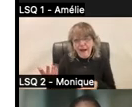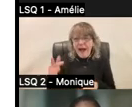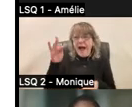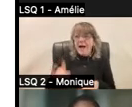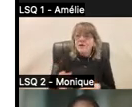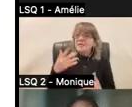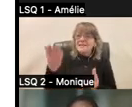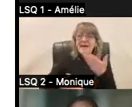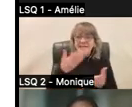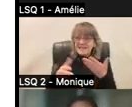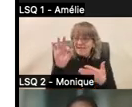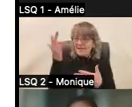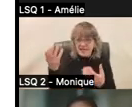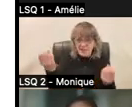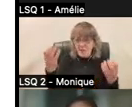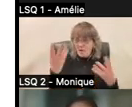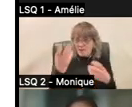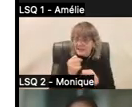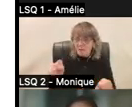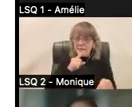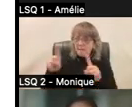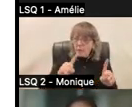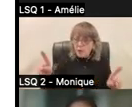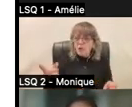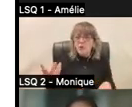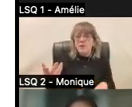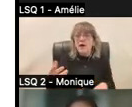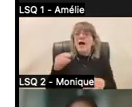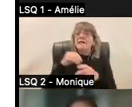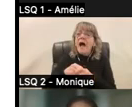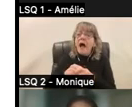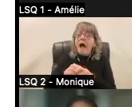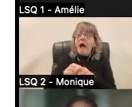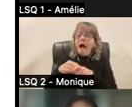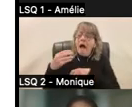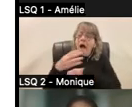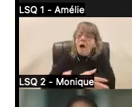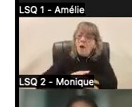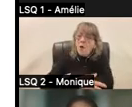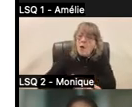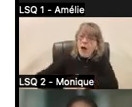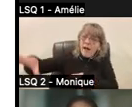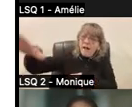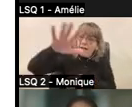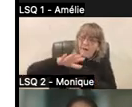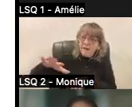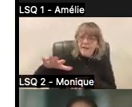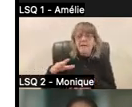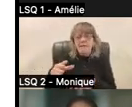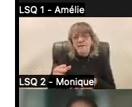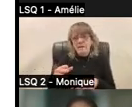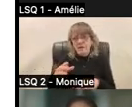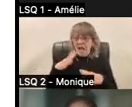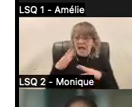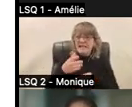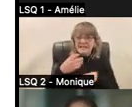en français ne sont pas disponibles partout. Dans les régions plus rurales, on note qu'il est nécessaire d'avoir accès à un